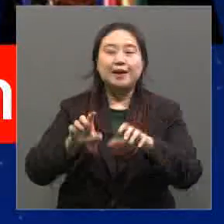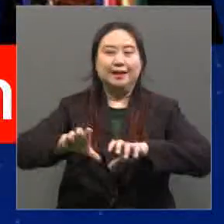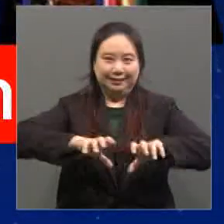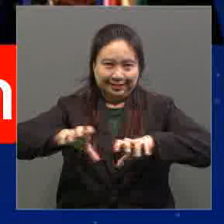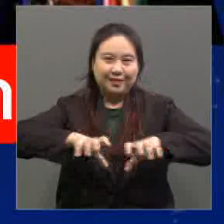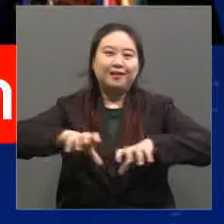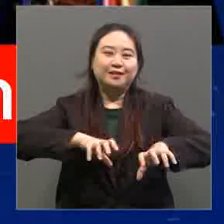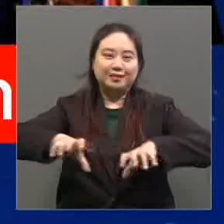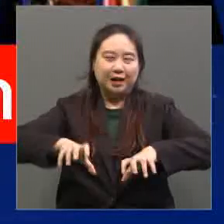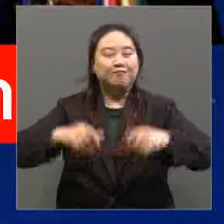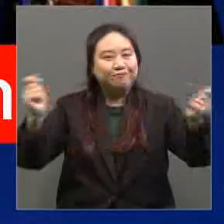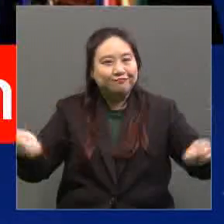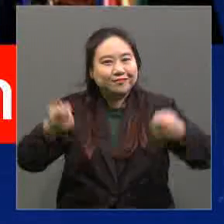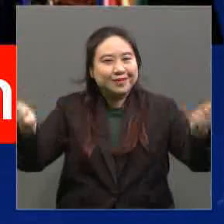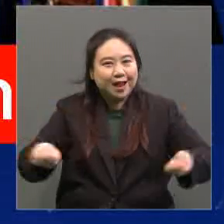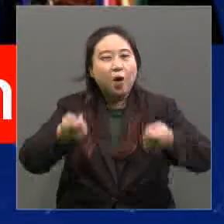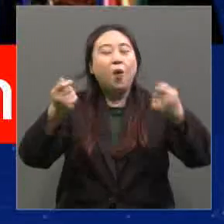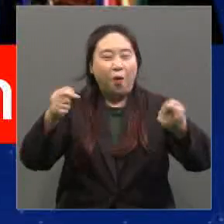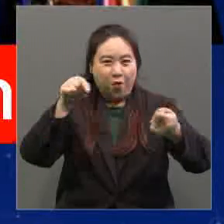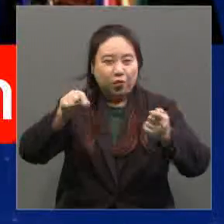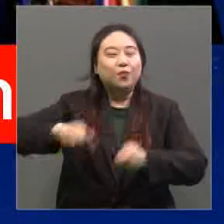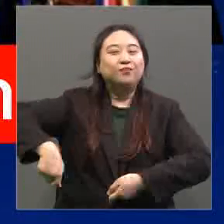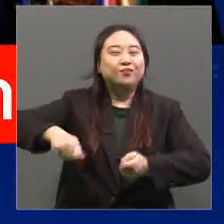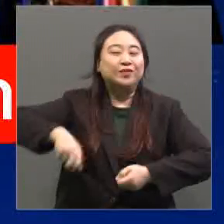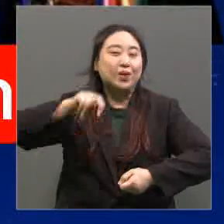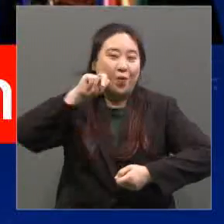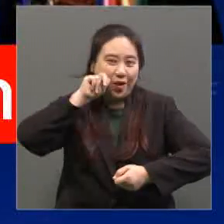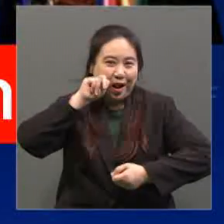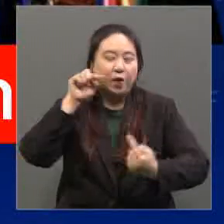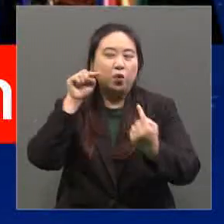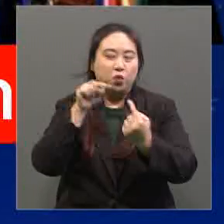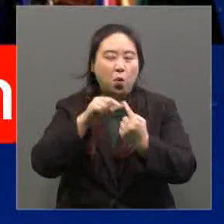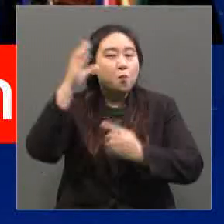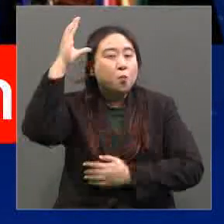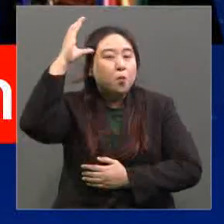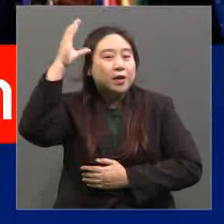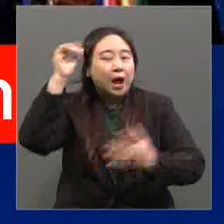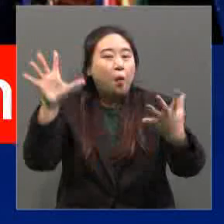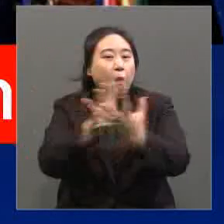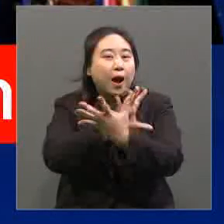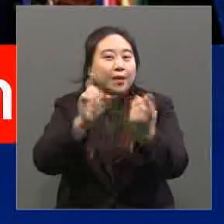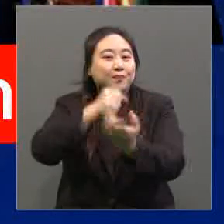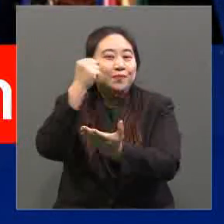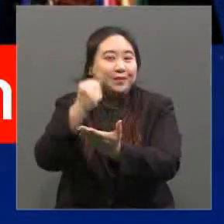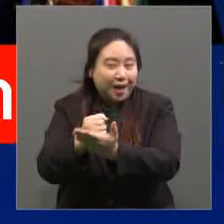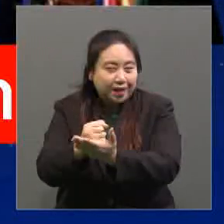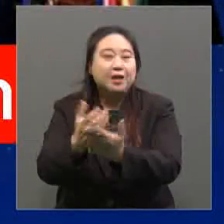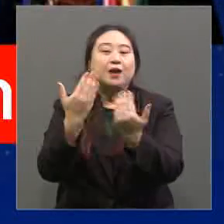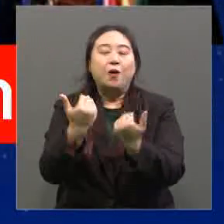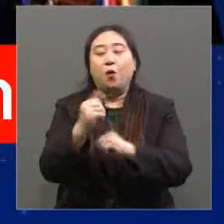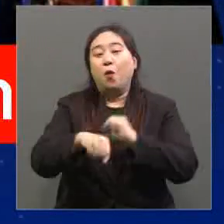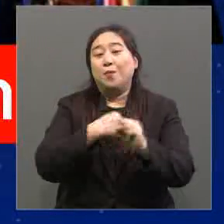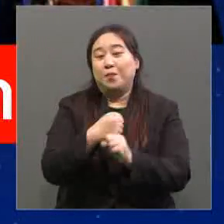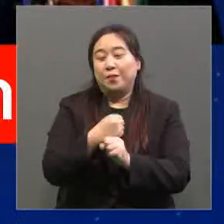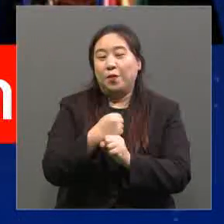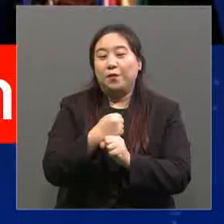จัดงานนะฮะฉลองสงกรานต์มรดกภูมิปัญญาทางวัฒนธรรมของมนุษยชาติสงกรานต์ in Thailand traditional Thai